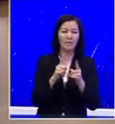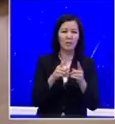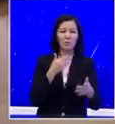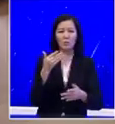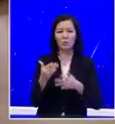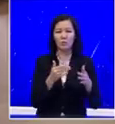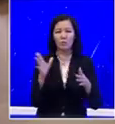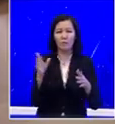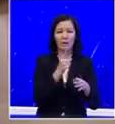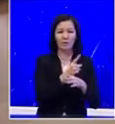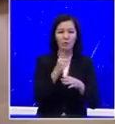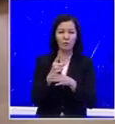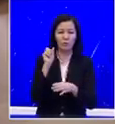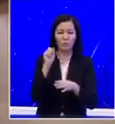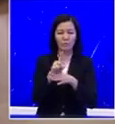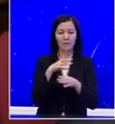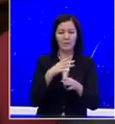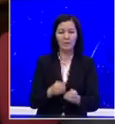жүріс-тұрысты мүлде тоқтатуды міндеттеді.